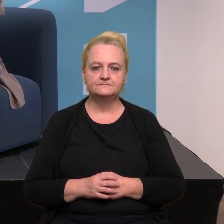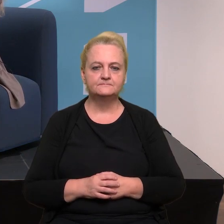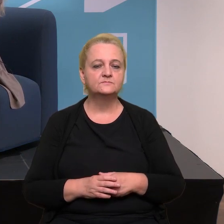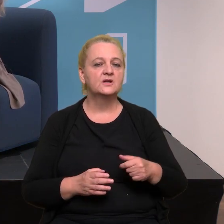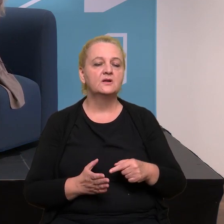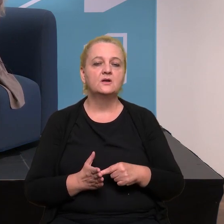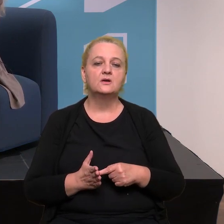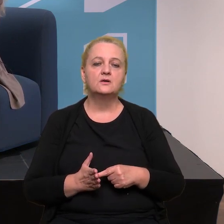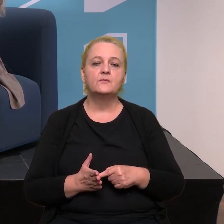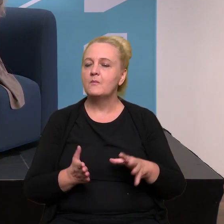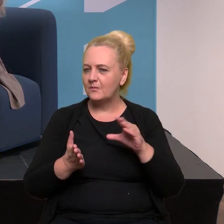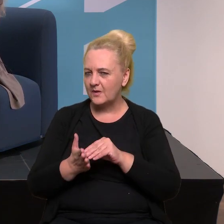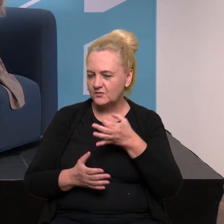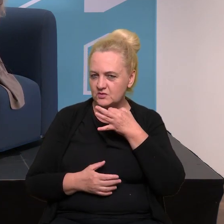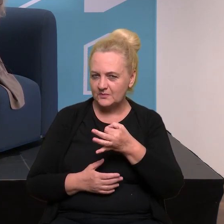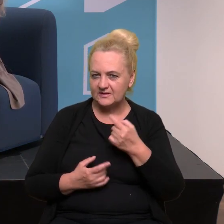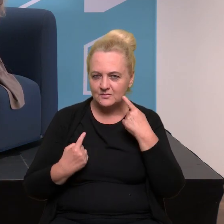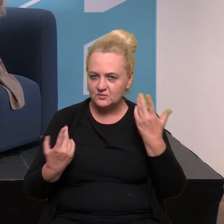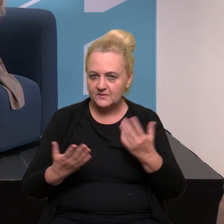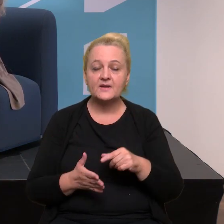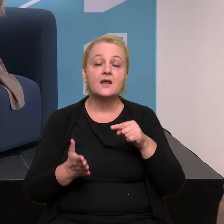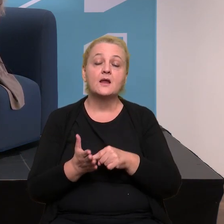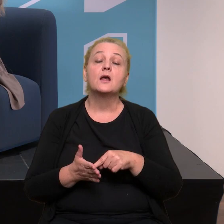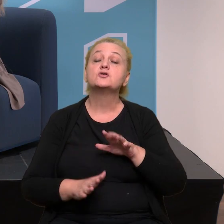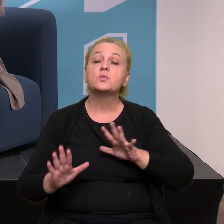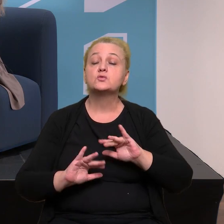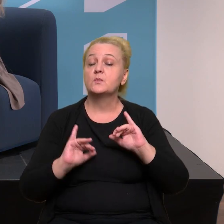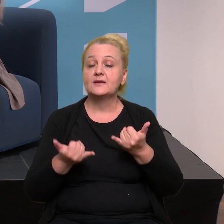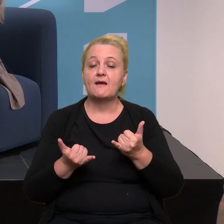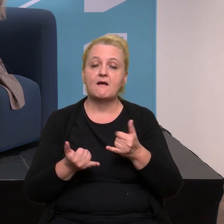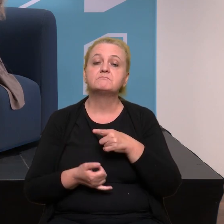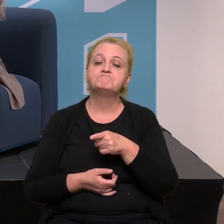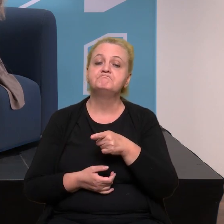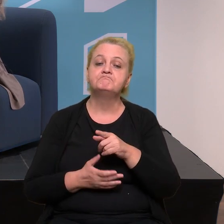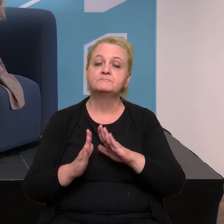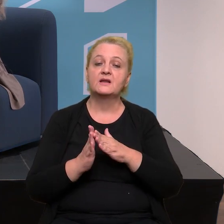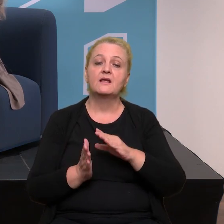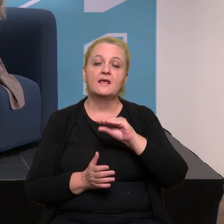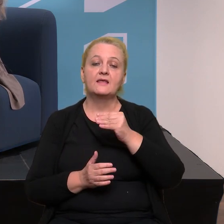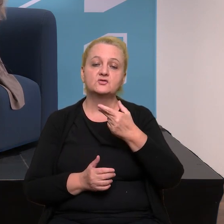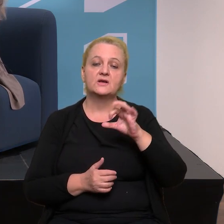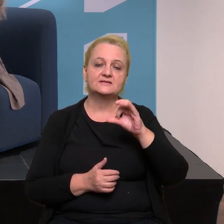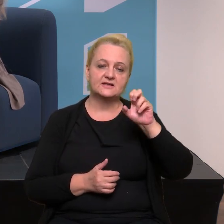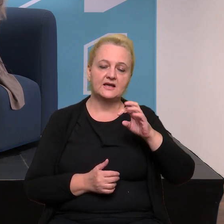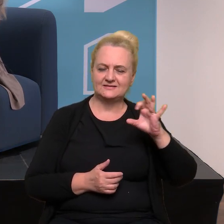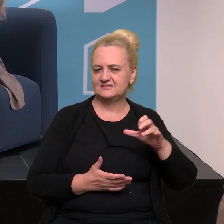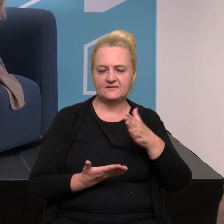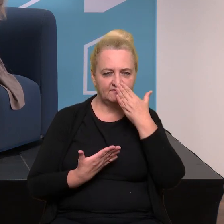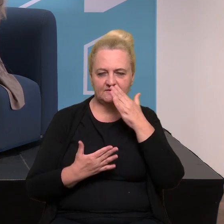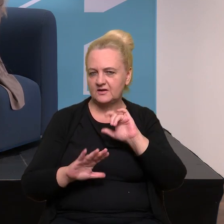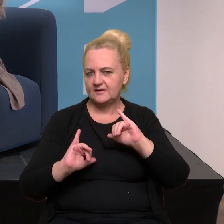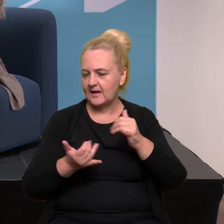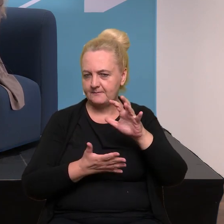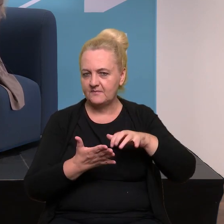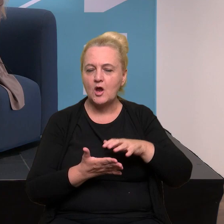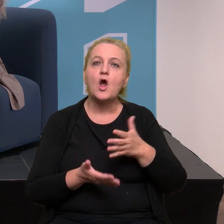W jaki powtórzę może pytanie, w jaki sposób jest odbierana książka Enjoy Schatz? Jaka jest recepcja